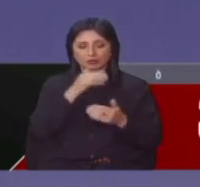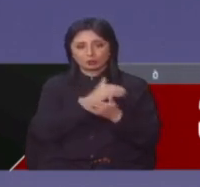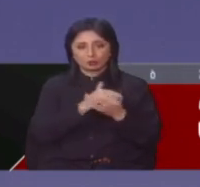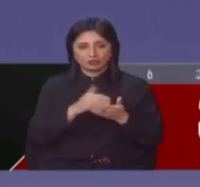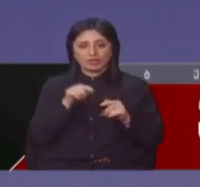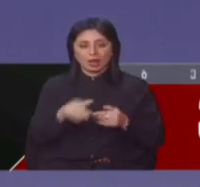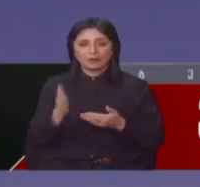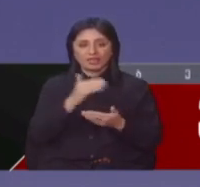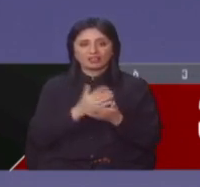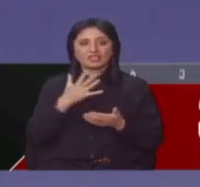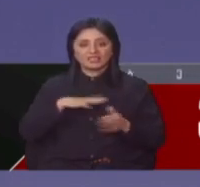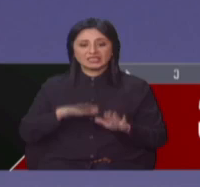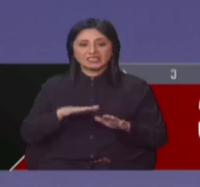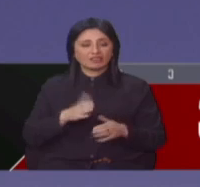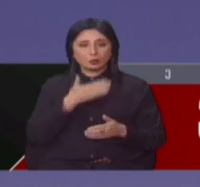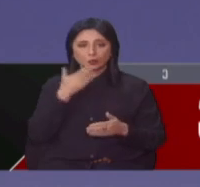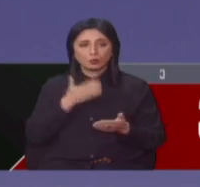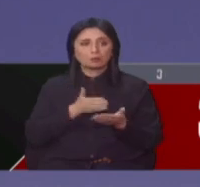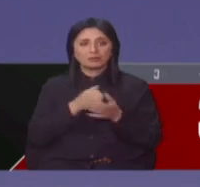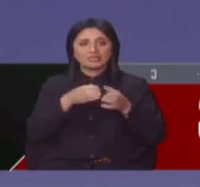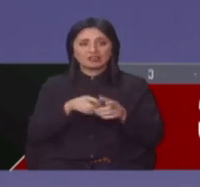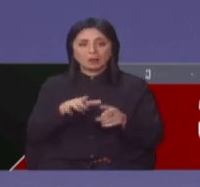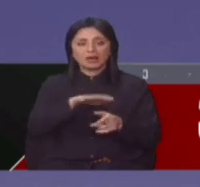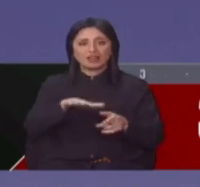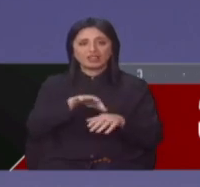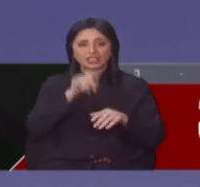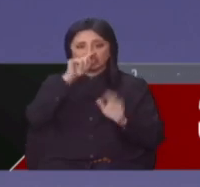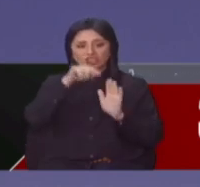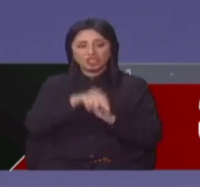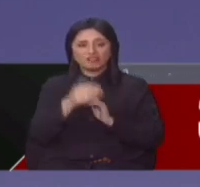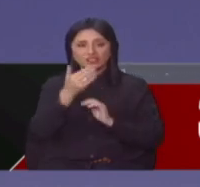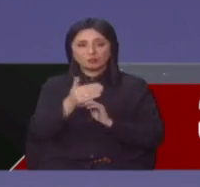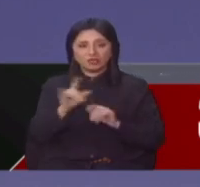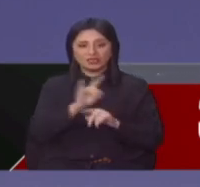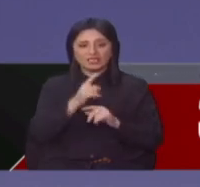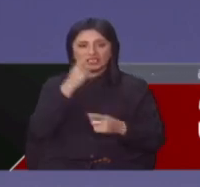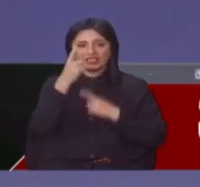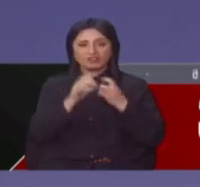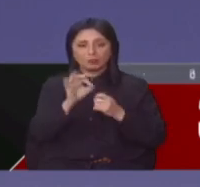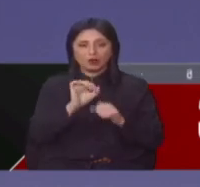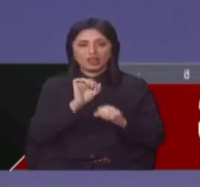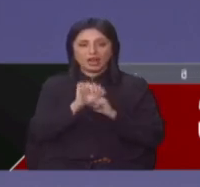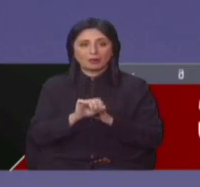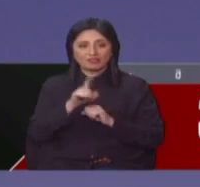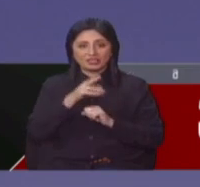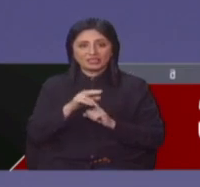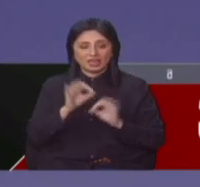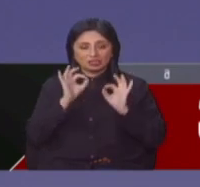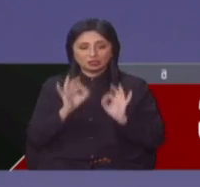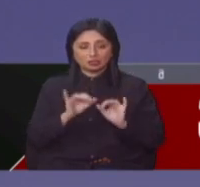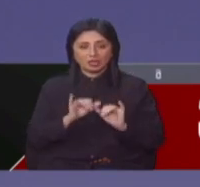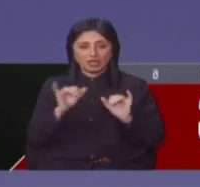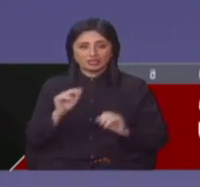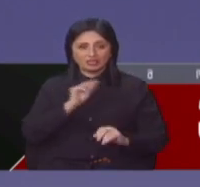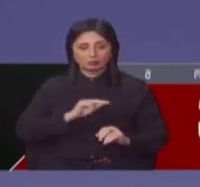დონეზეც. ამ ეტაპზე საქართველოში არ ყავს მისია, რომელიც ამ ქვეყანაში ჩარევებისადმი და დეზინფორმაციასთან გამკლავებისთვის მედეგობის